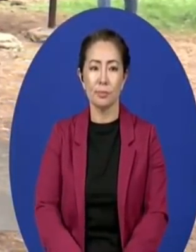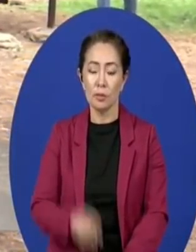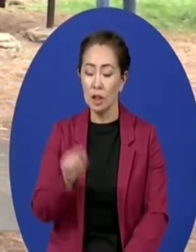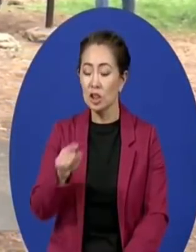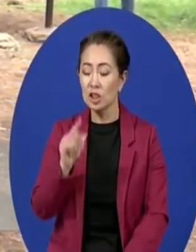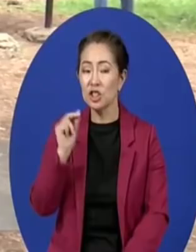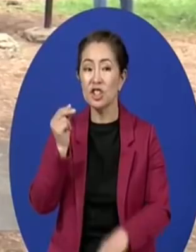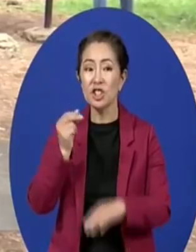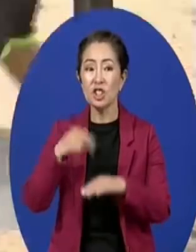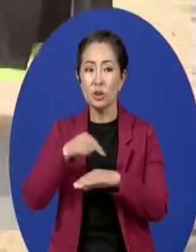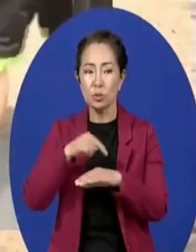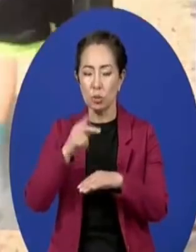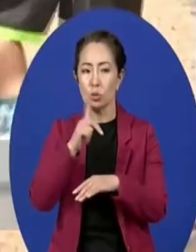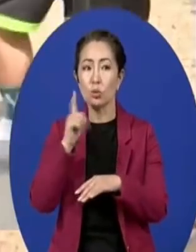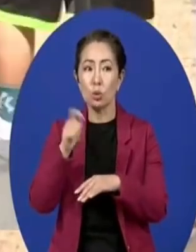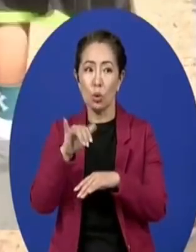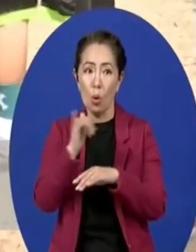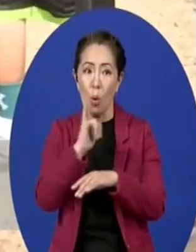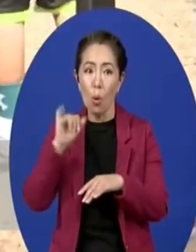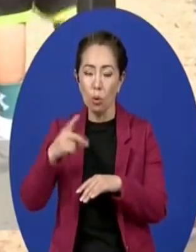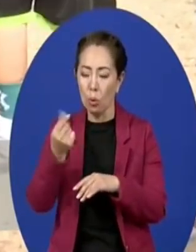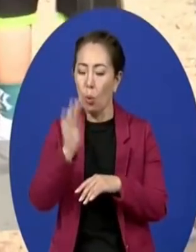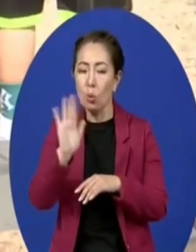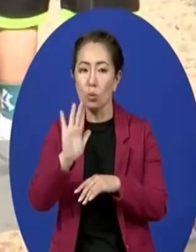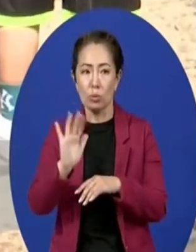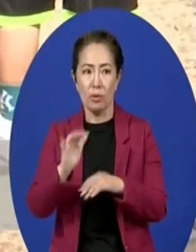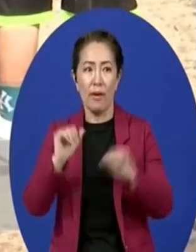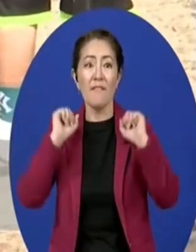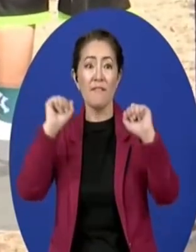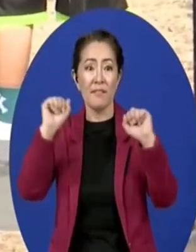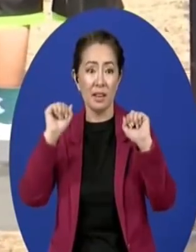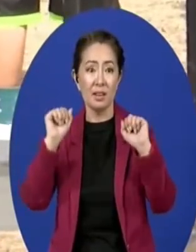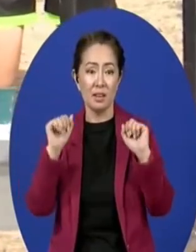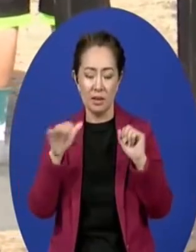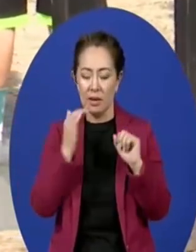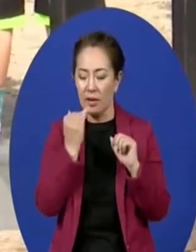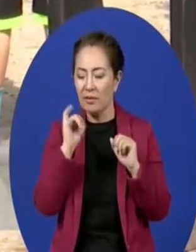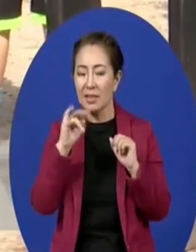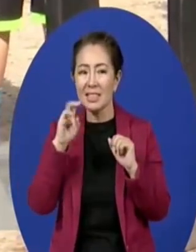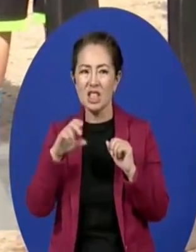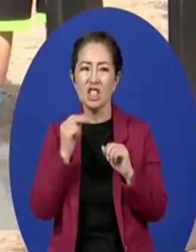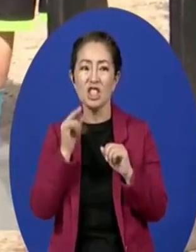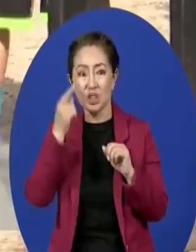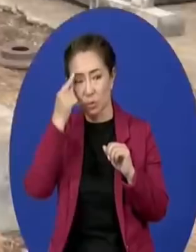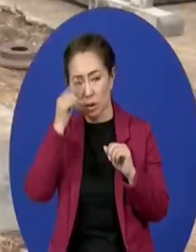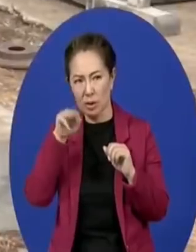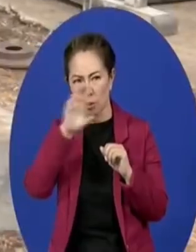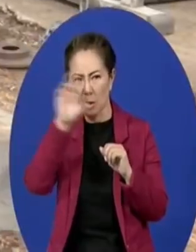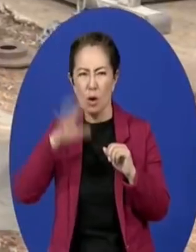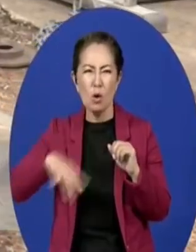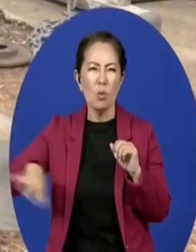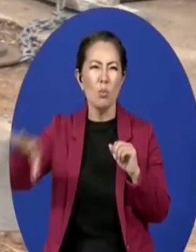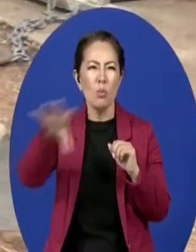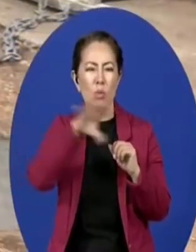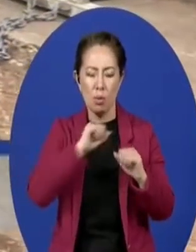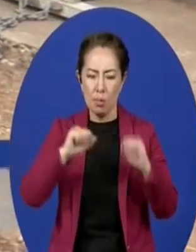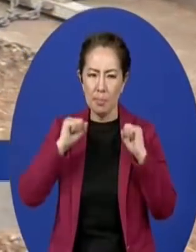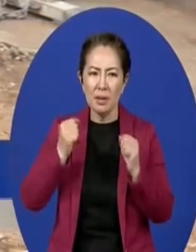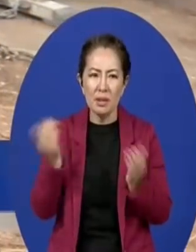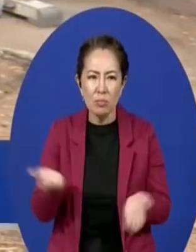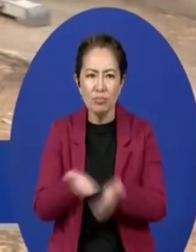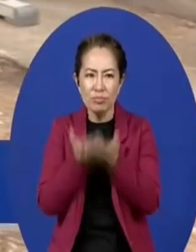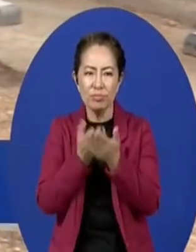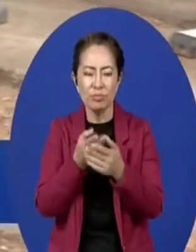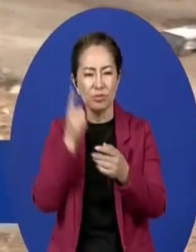Энэ бол Чингэлтэй дүүргийн зүрх болонд байрлах үнгүү фитнес. Чирэг Монгол төрийн бус байгууллагын залуучууд нийтийн биеийн тамирыг хөгжүүлэх